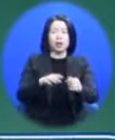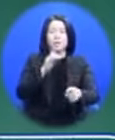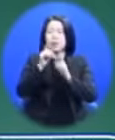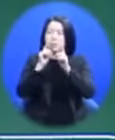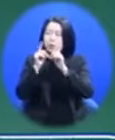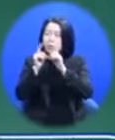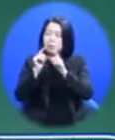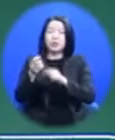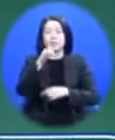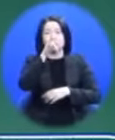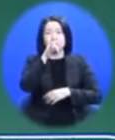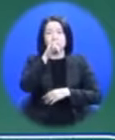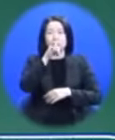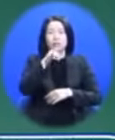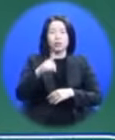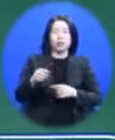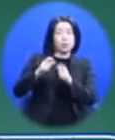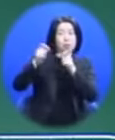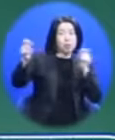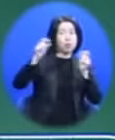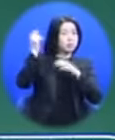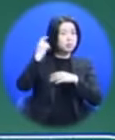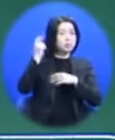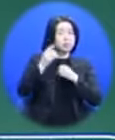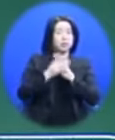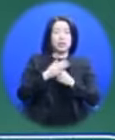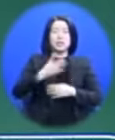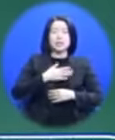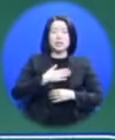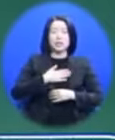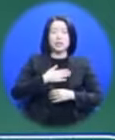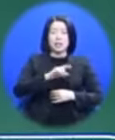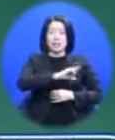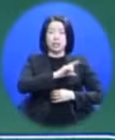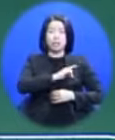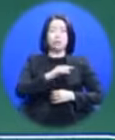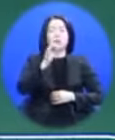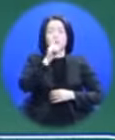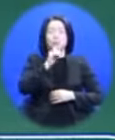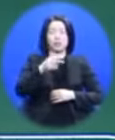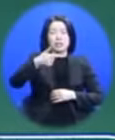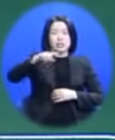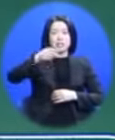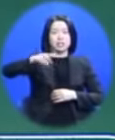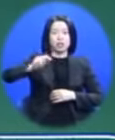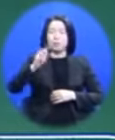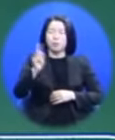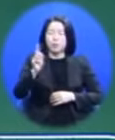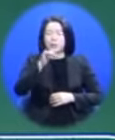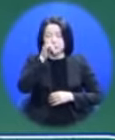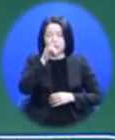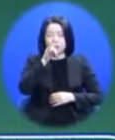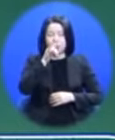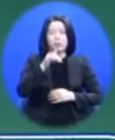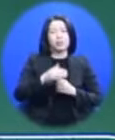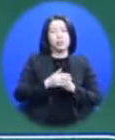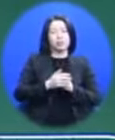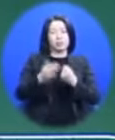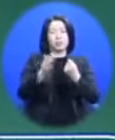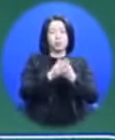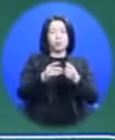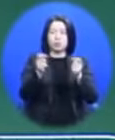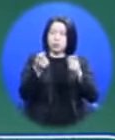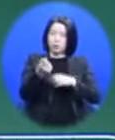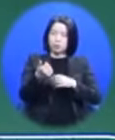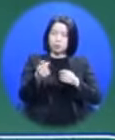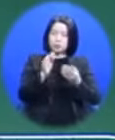뭐라 이야기를 하는 거예요. 근데 이렇게 멀리서 들으니까 무슨 제 이름도 막 언급이 되는 것 같아요. 기연 어떠고 저떠고 막 이렇게 얘기를 하시는 것 같아요. 그래서 조금